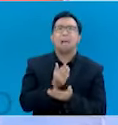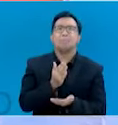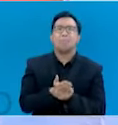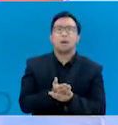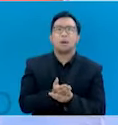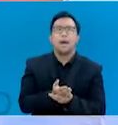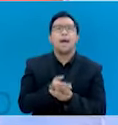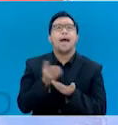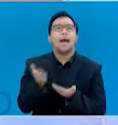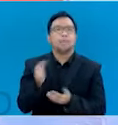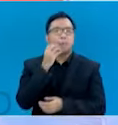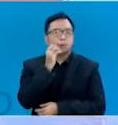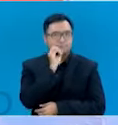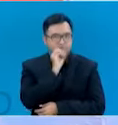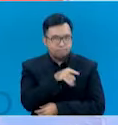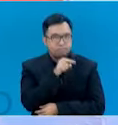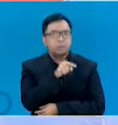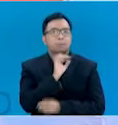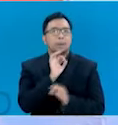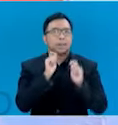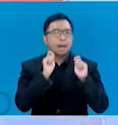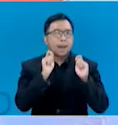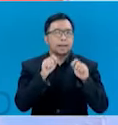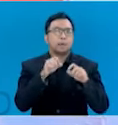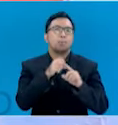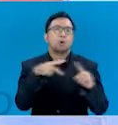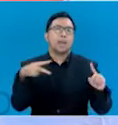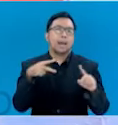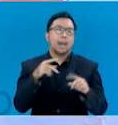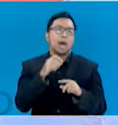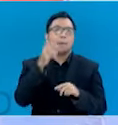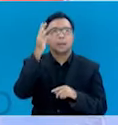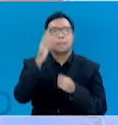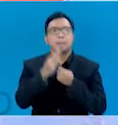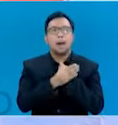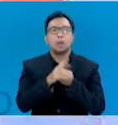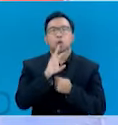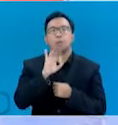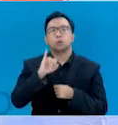disampaikan Prabowo Subianto saat kampanye di Pontianak, Kalimantan Barat 20 Januari 2024.